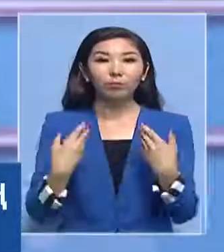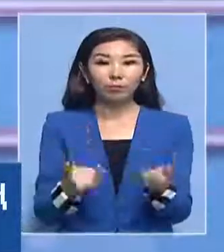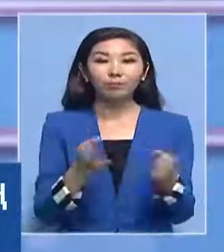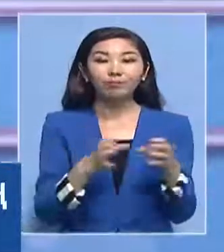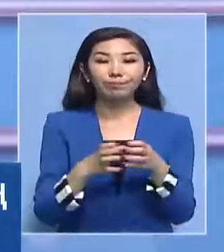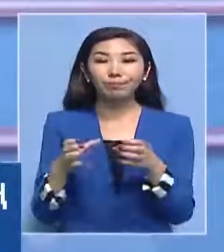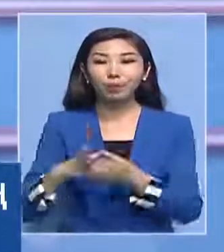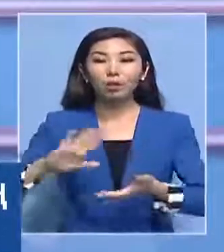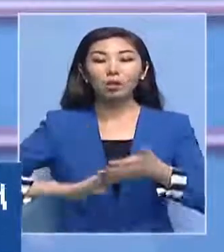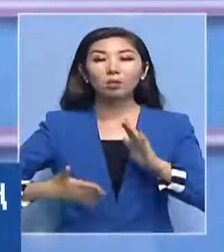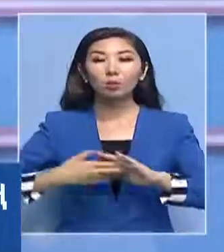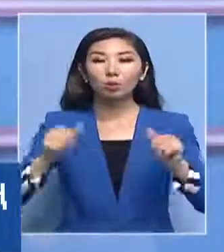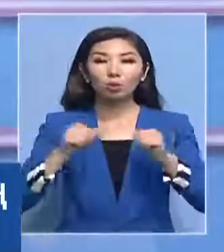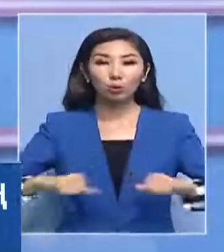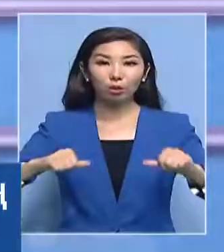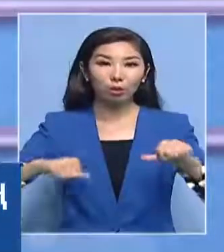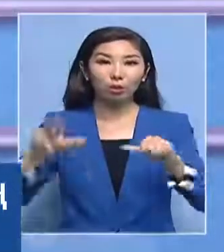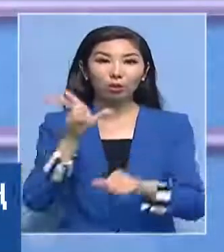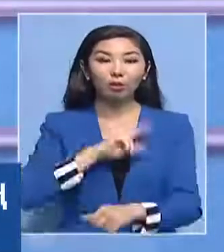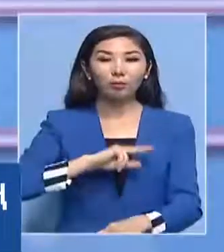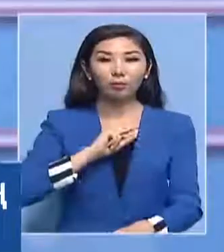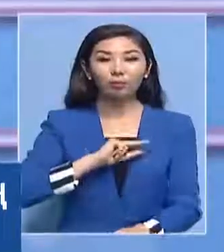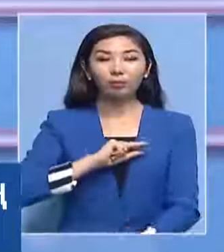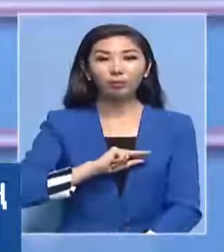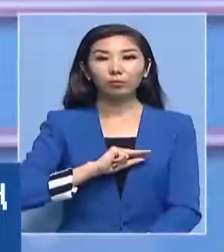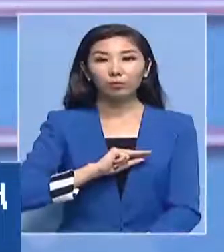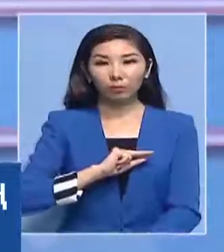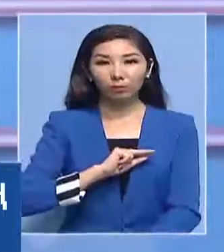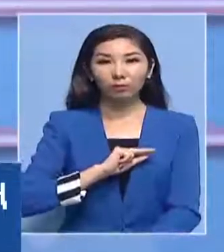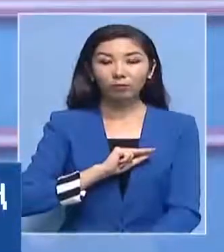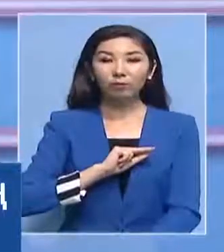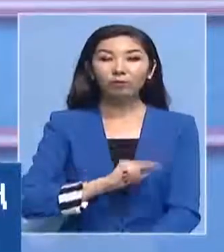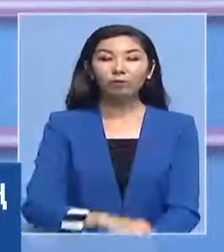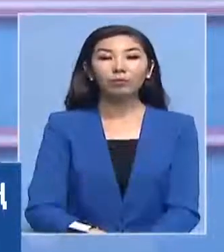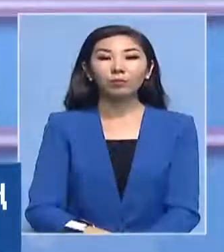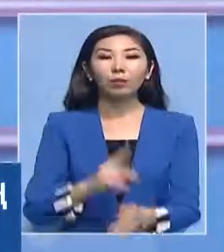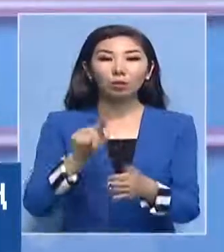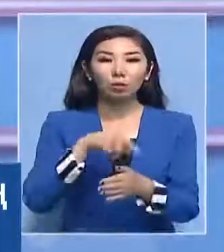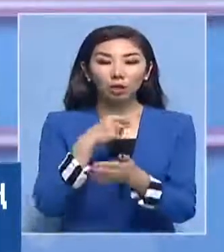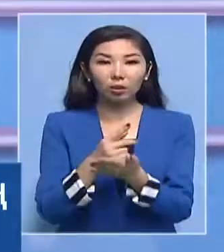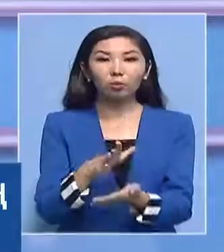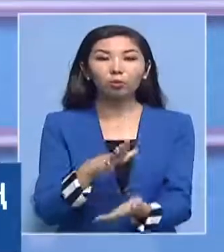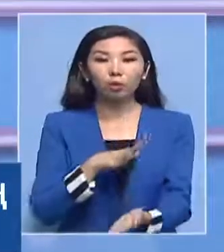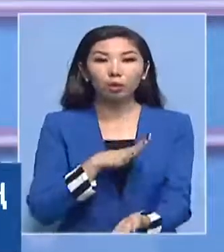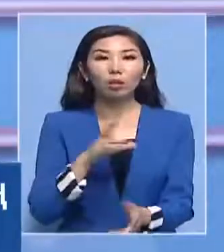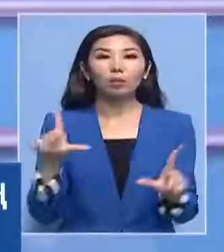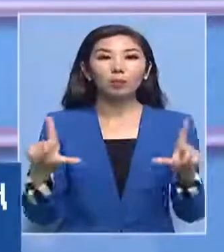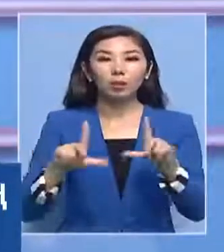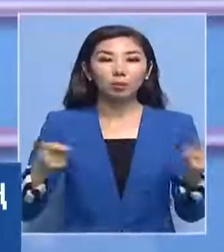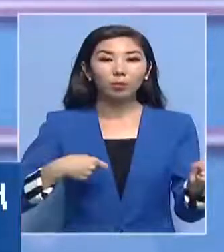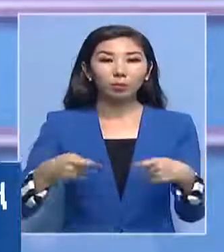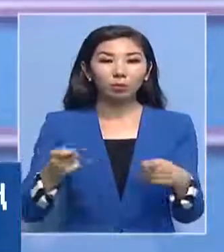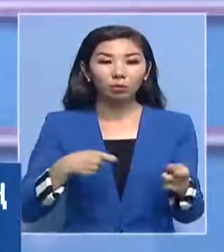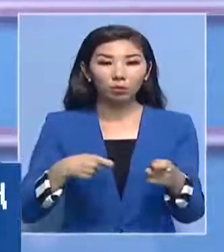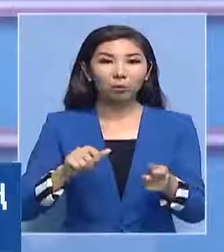ұйымдарында осы келісім комиссиясы жұмыс жасайды. Егер жаңағы сұрақтар туындағанда мекеме басшысына осы